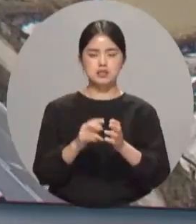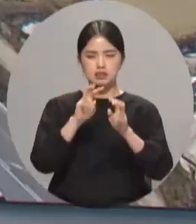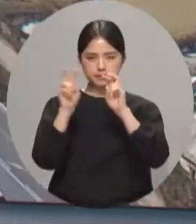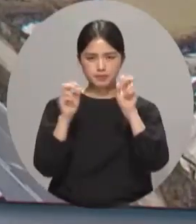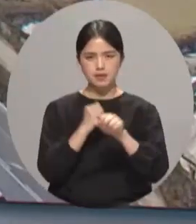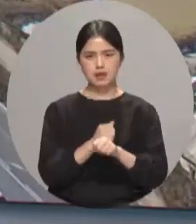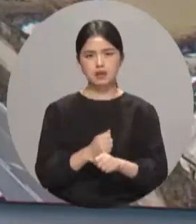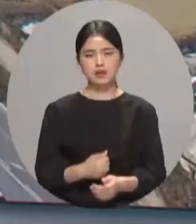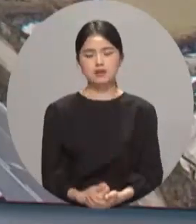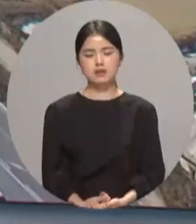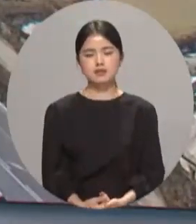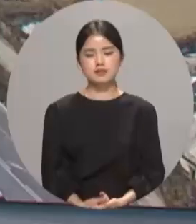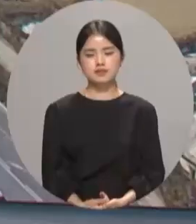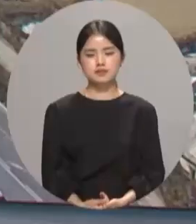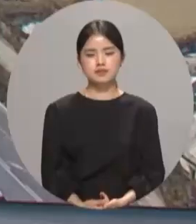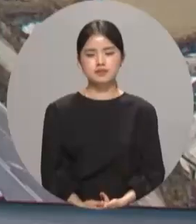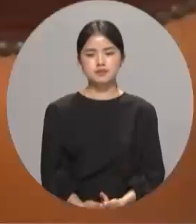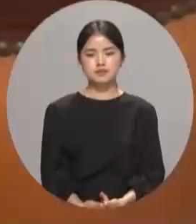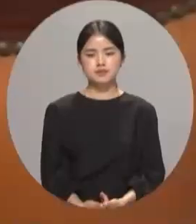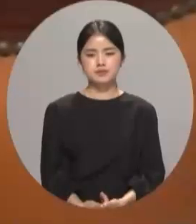기자입니다.